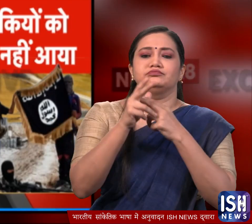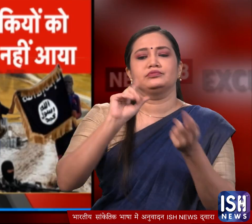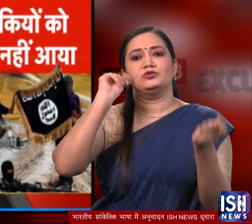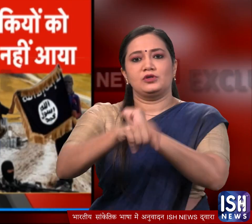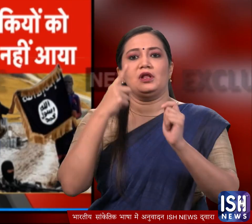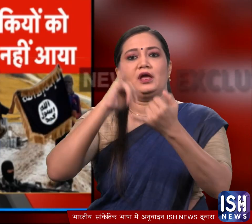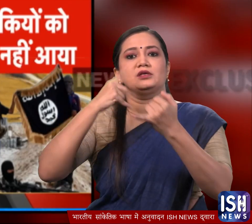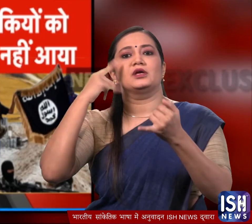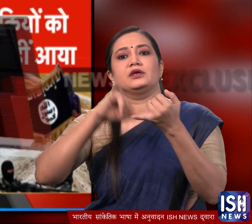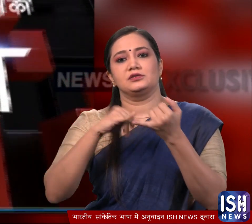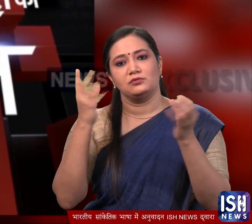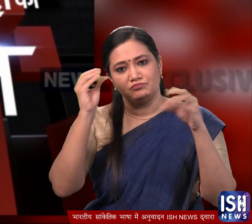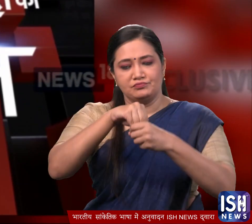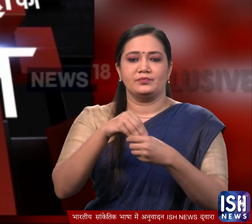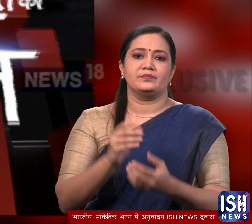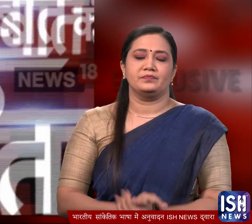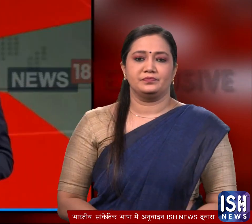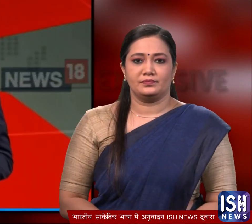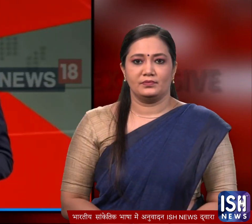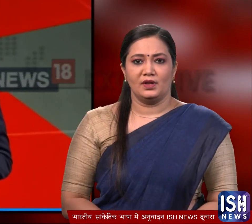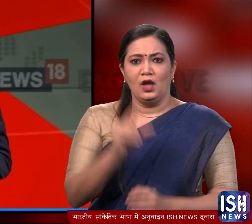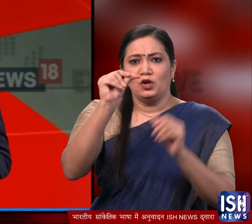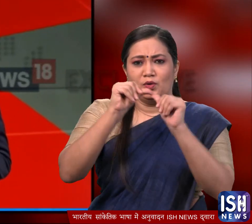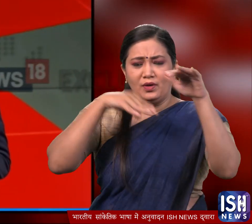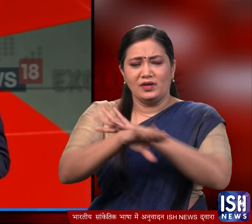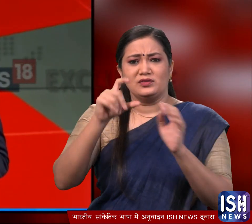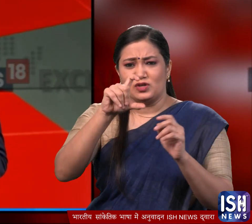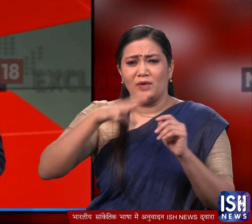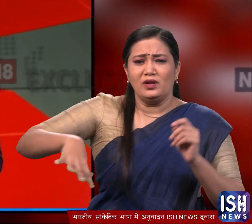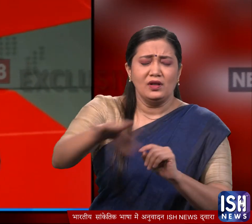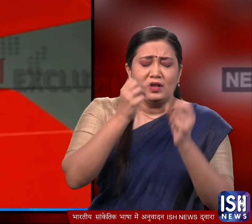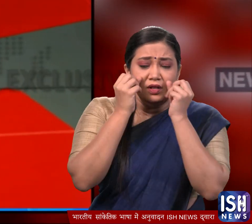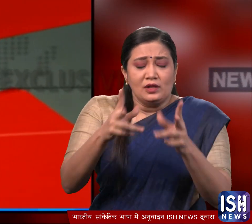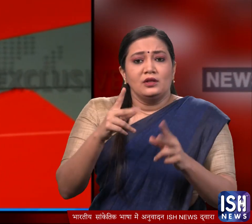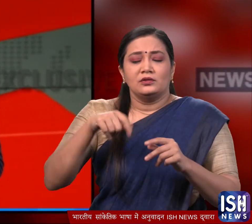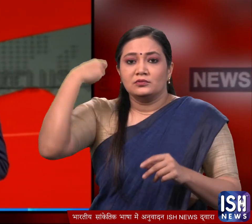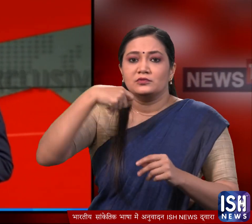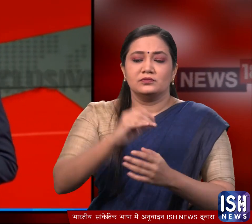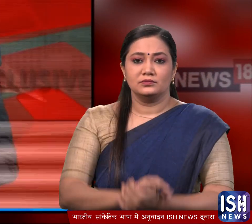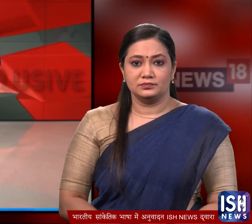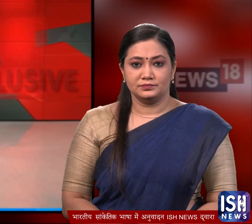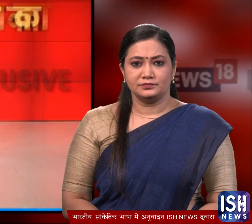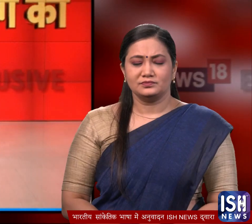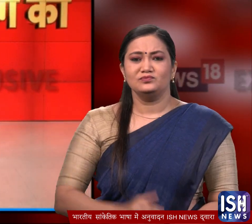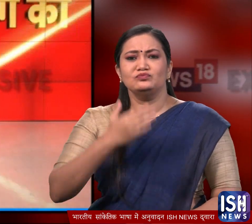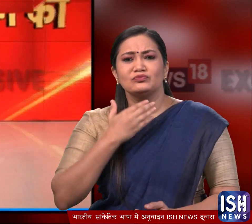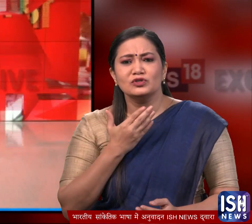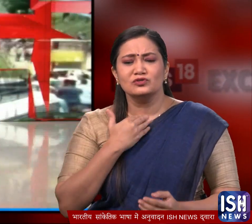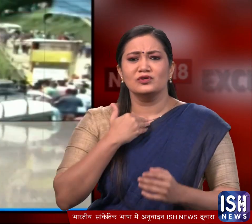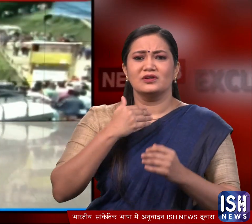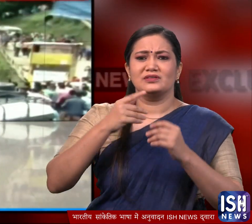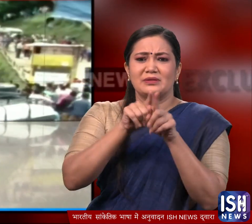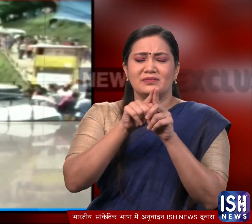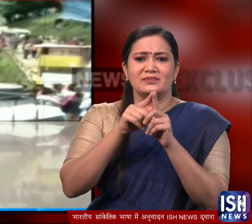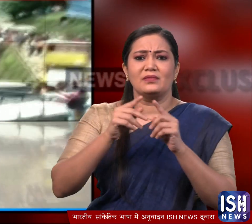बदलकर आईएसआईएस कर दिया गया। उत्तराखंड के चमोली से रोंगटे खड़े कर देने वाली एक तस्वीर सामने आई। वहां मिठाई की एक 2